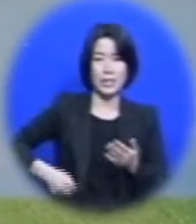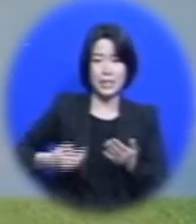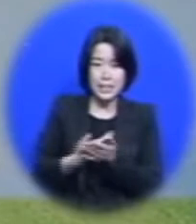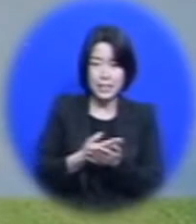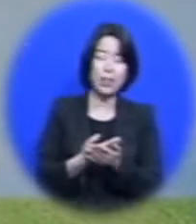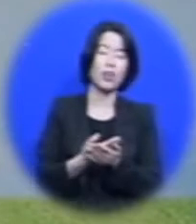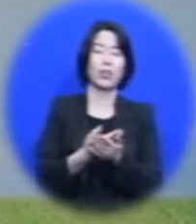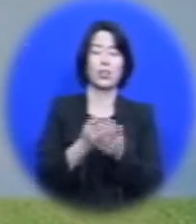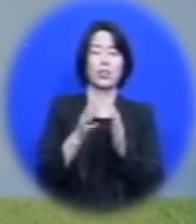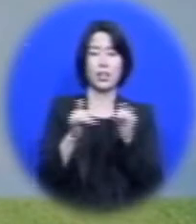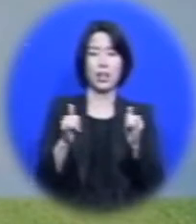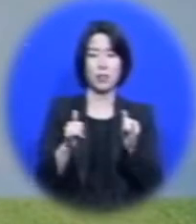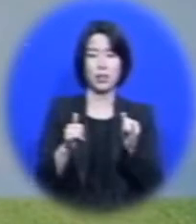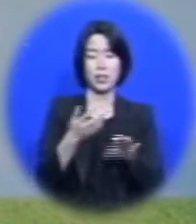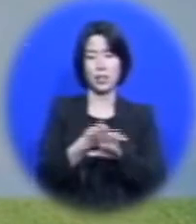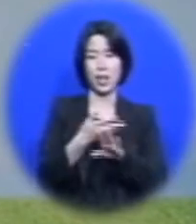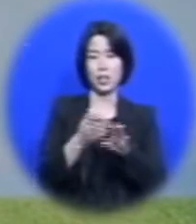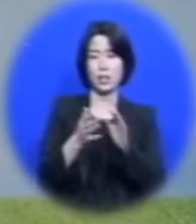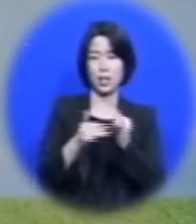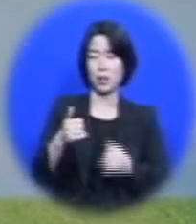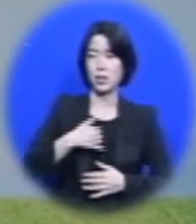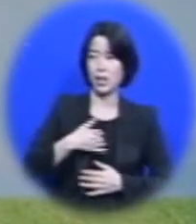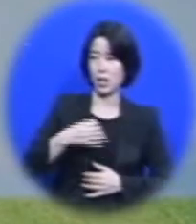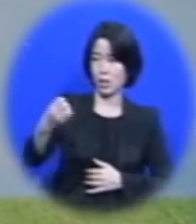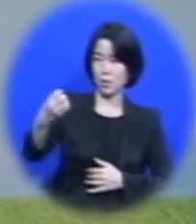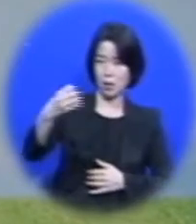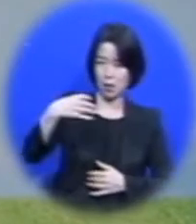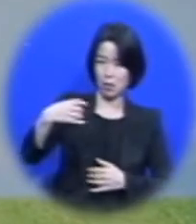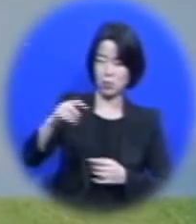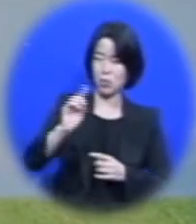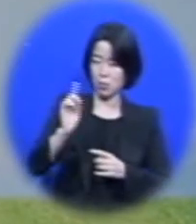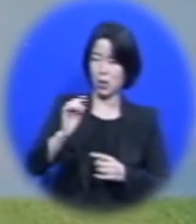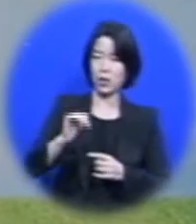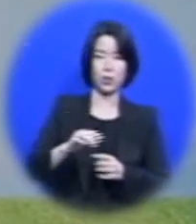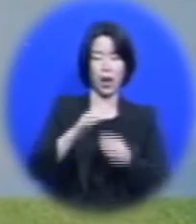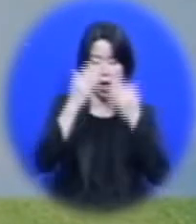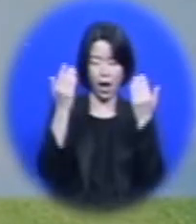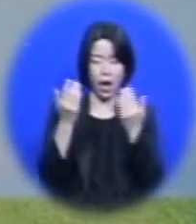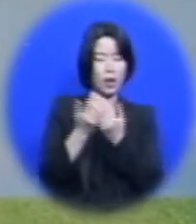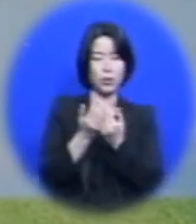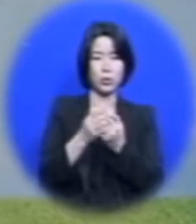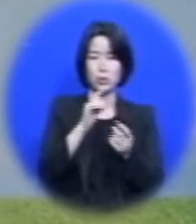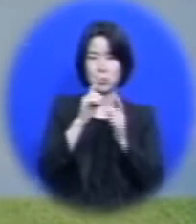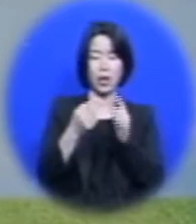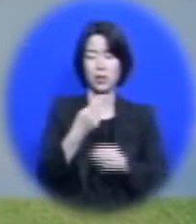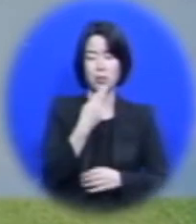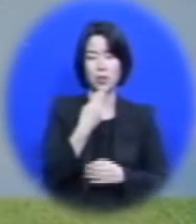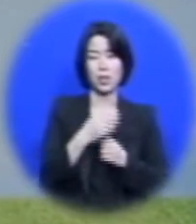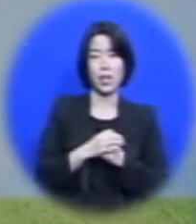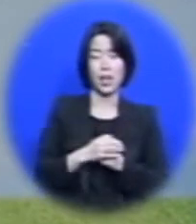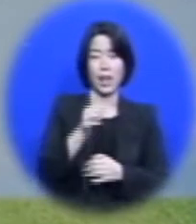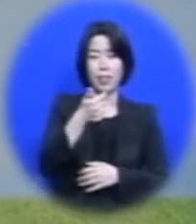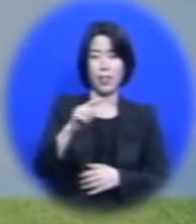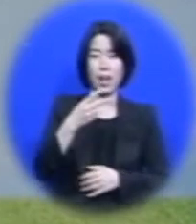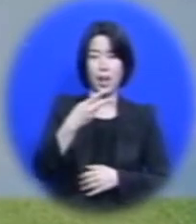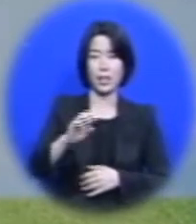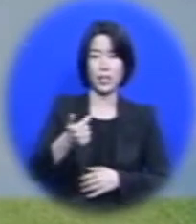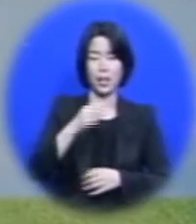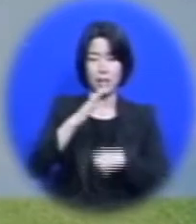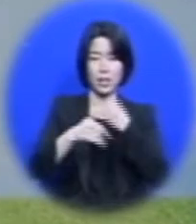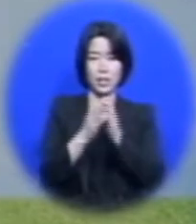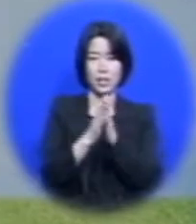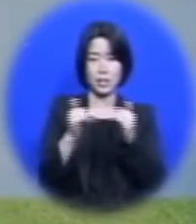회개한 사람은 다른 사람이 나에게 뭐라고 말을 해도 아무 할 말이 없습니다. 나단 선지자가